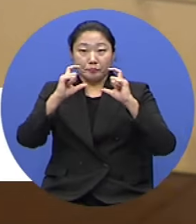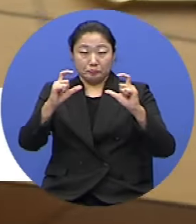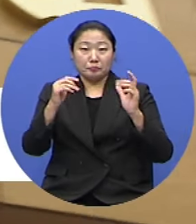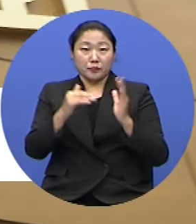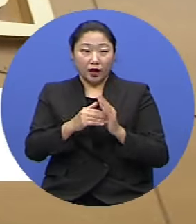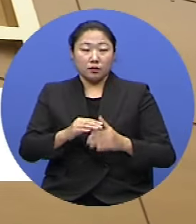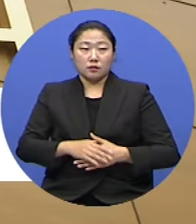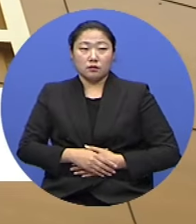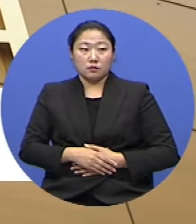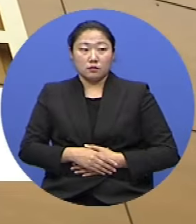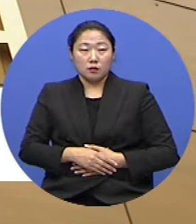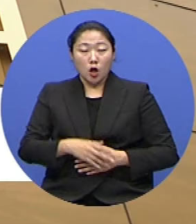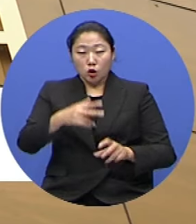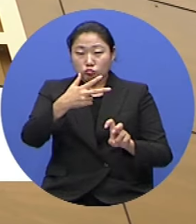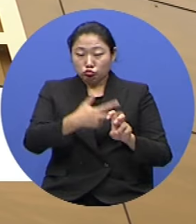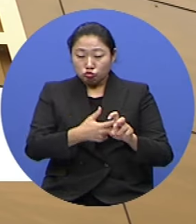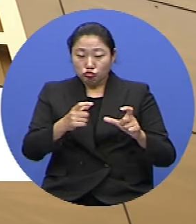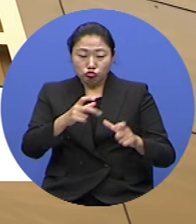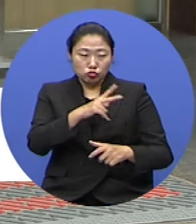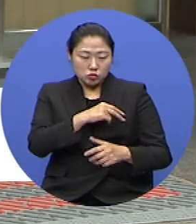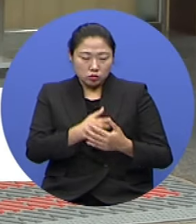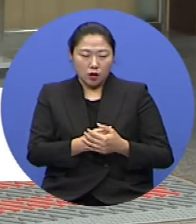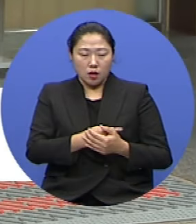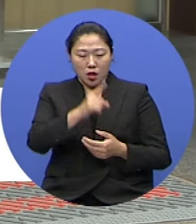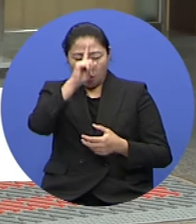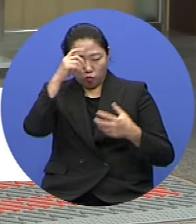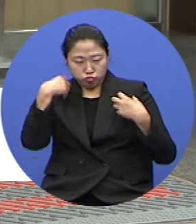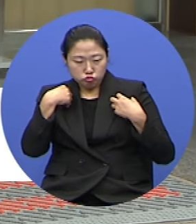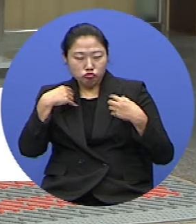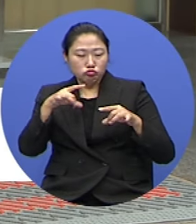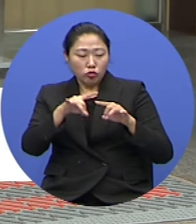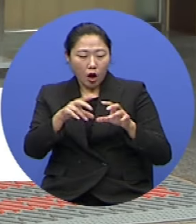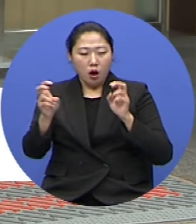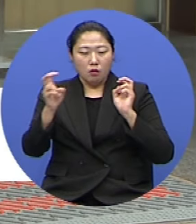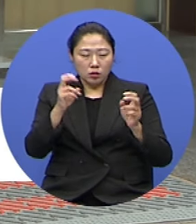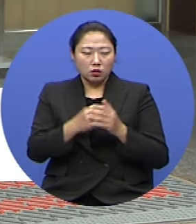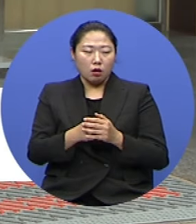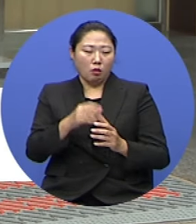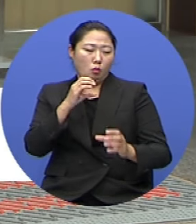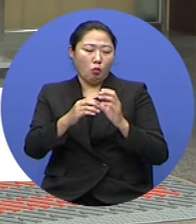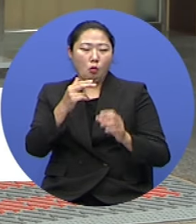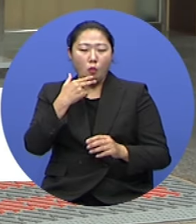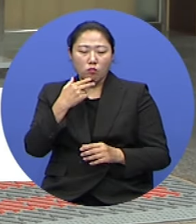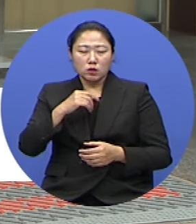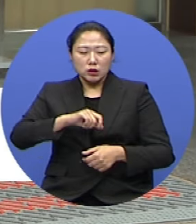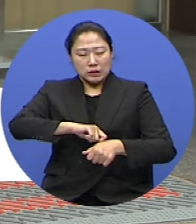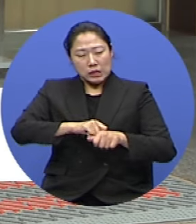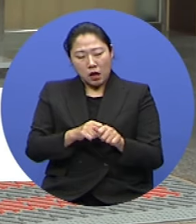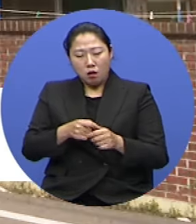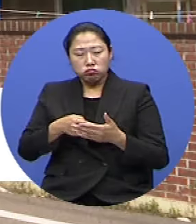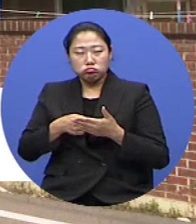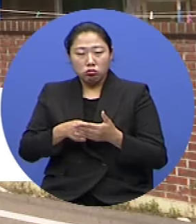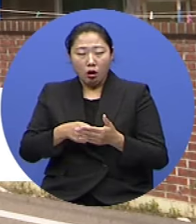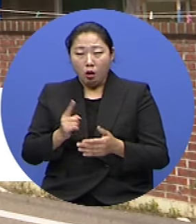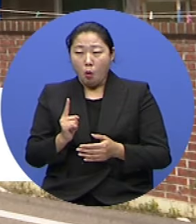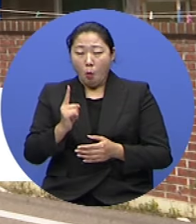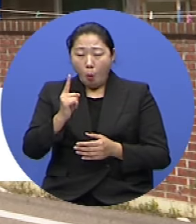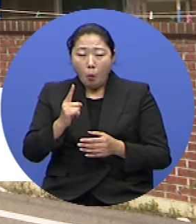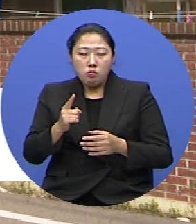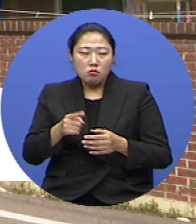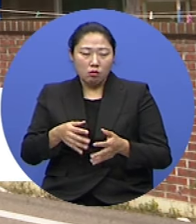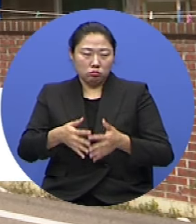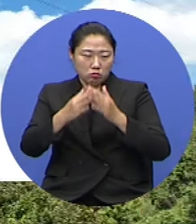채택했습니다 무주군 의회는 정부와 한전이 지역 주민과의 소통 없이 일방적으로 고압 송전 솔로